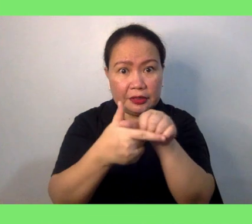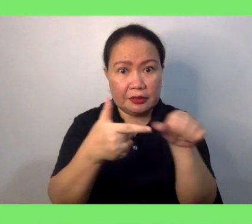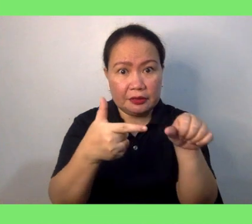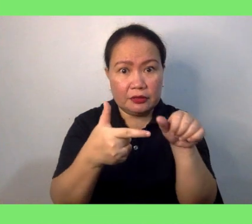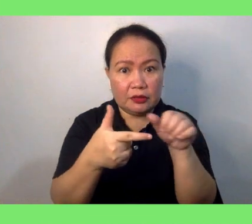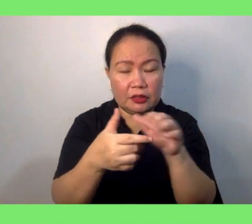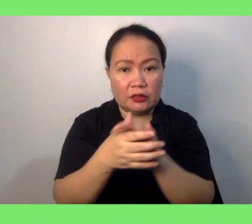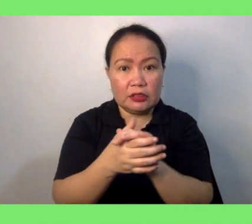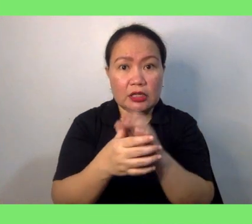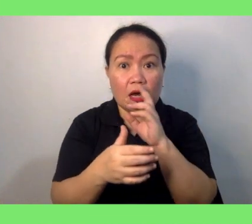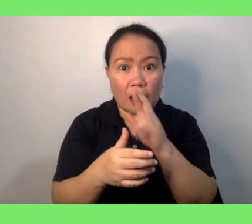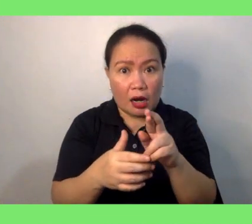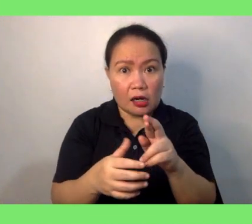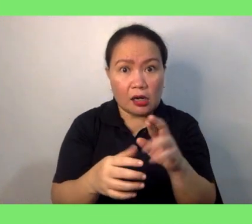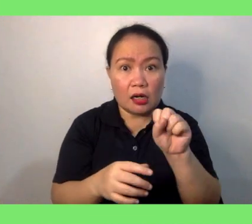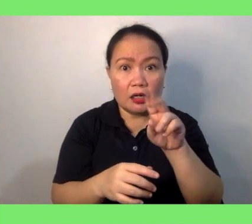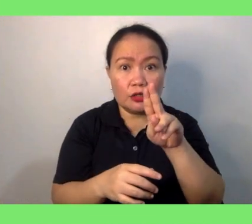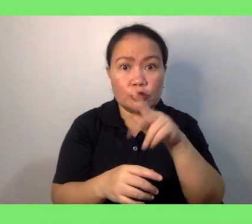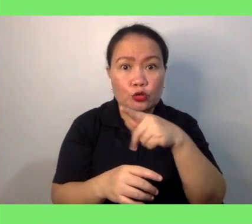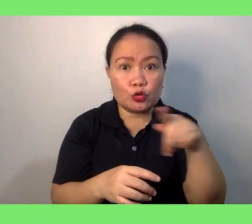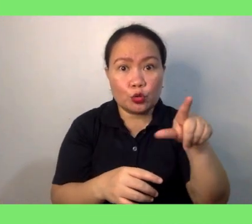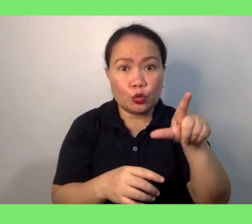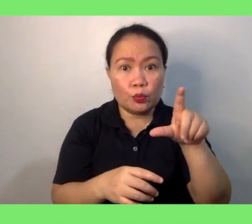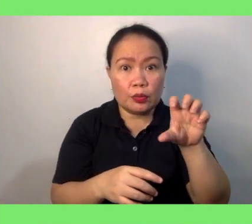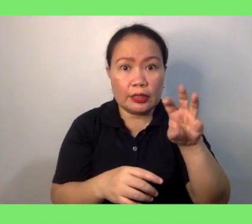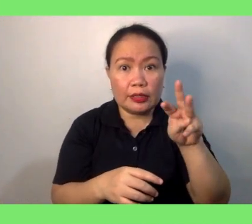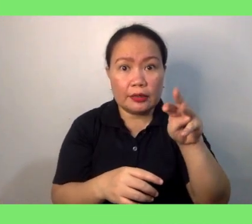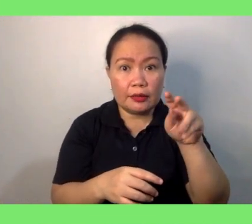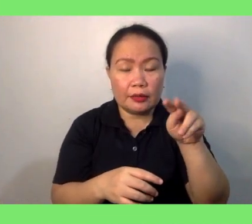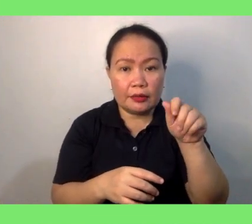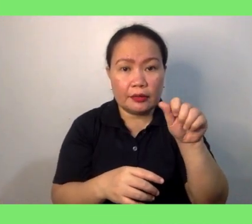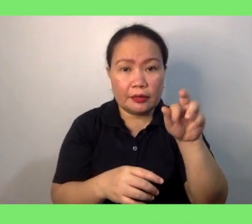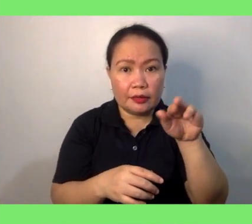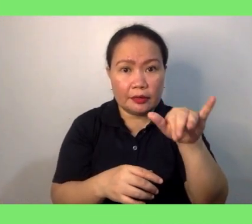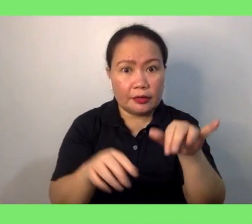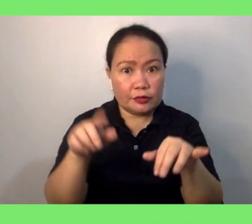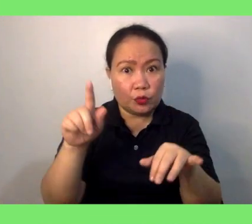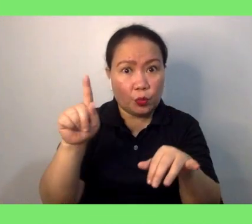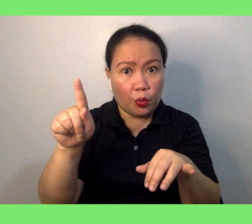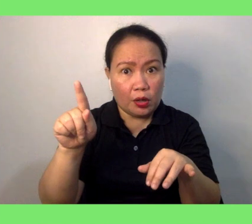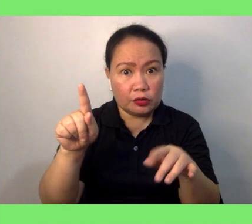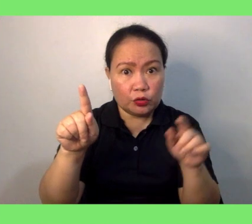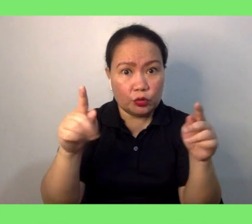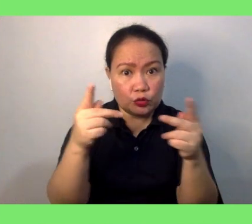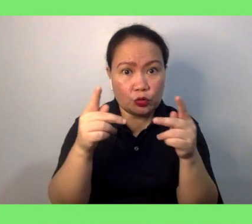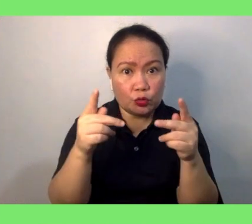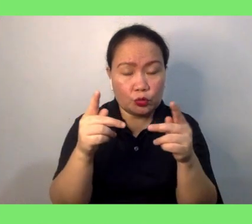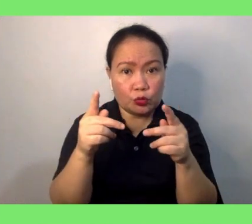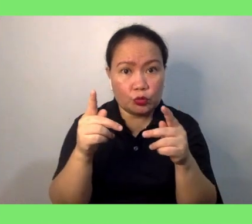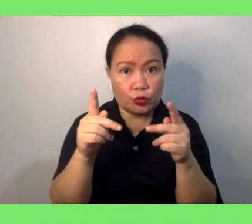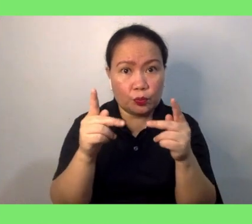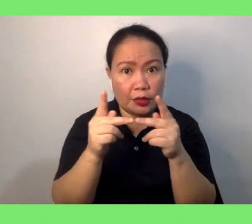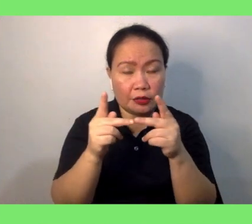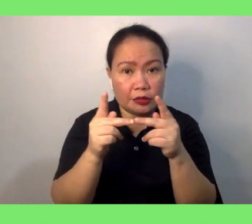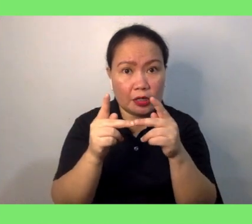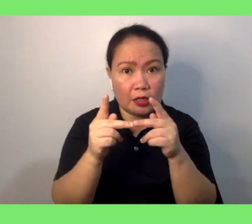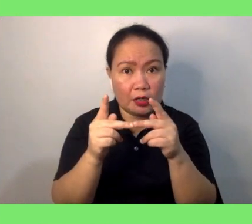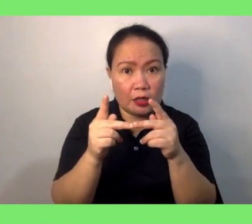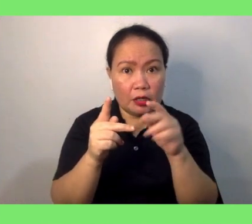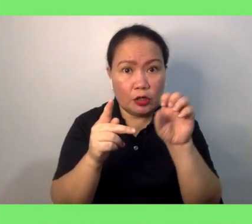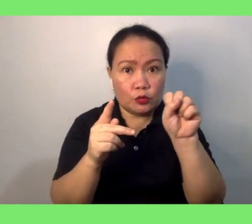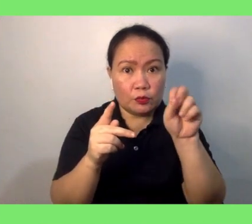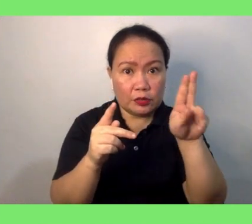side interior angles are supplementary. So, ano dapat ito para maging 180 sila ni